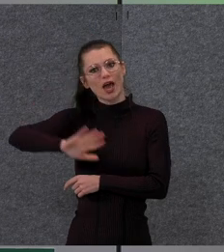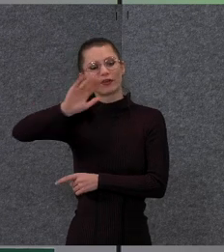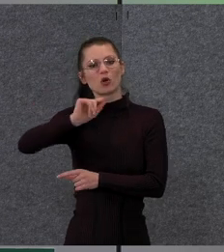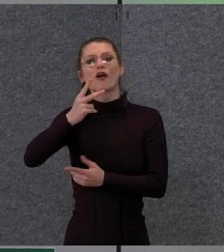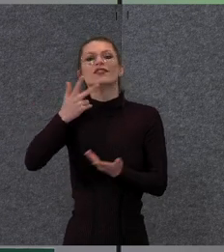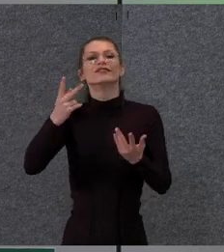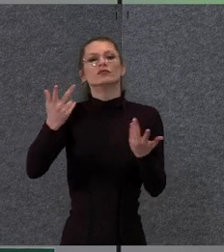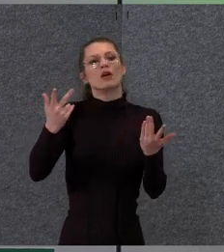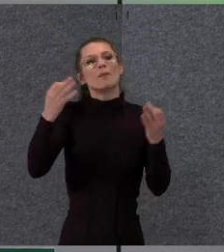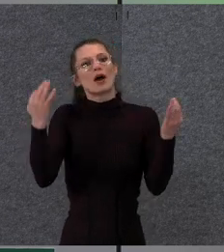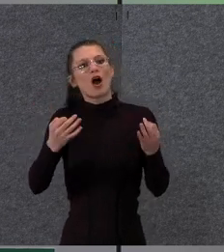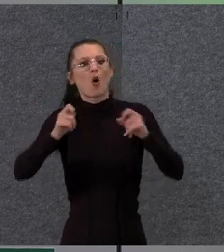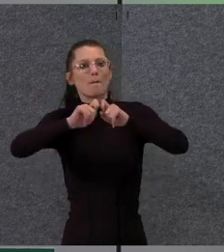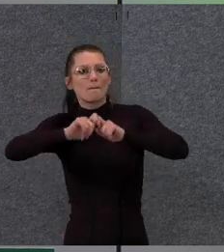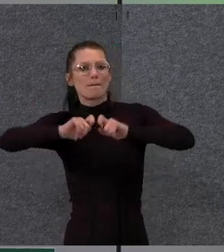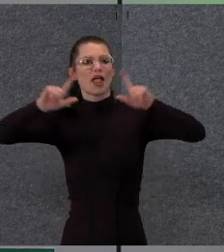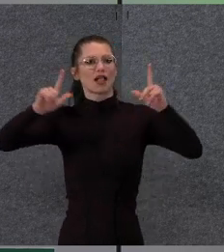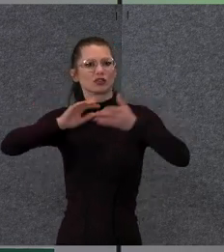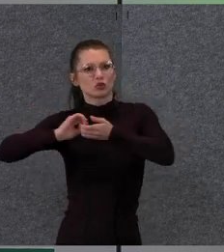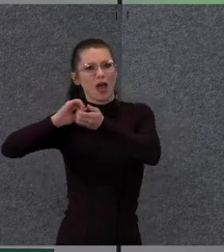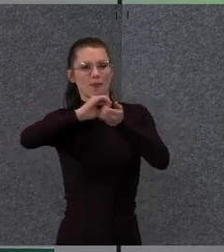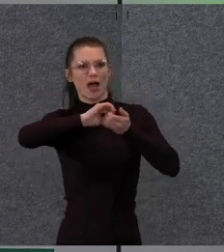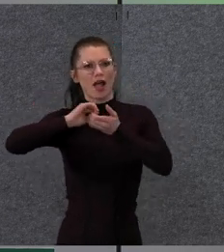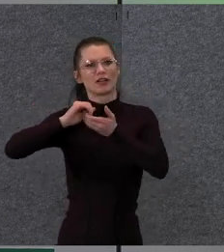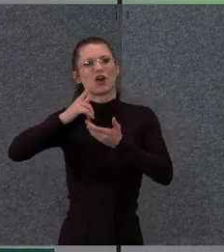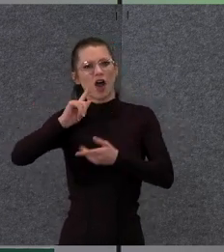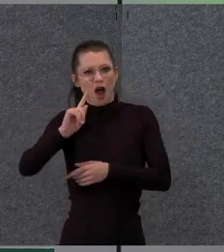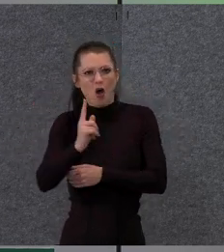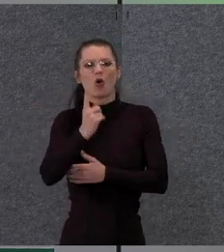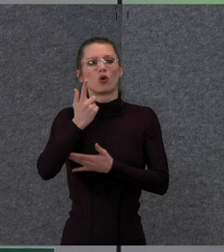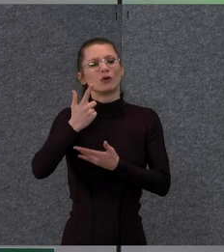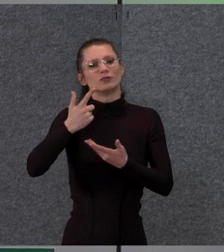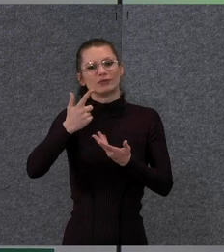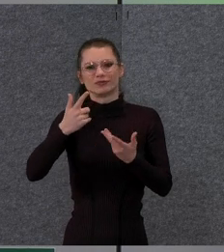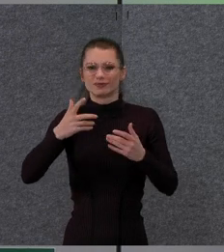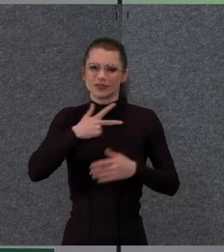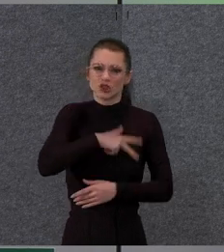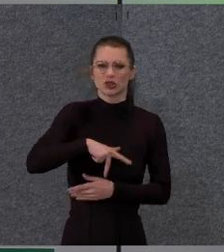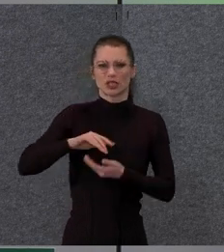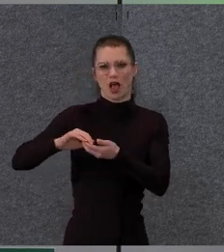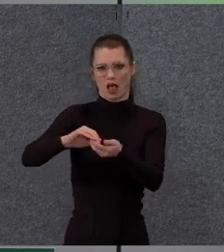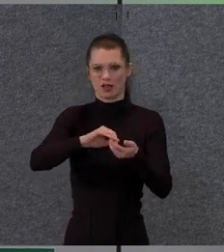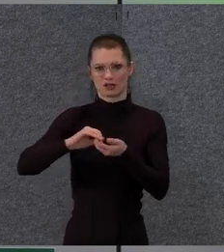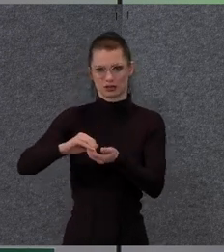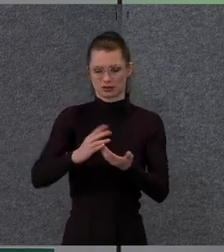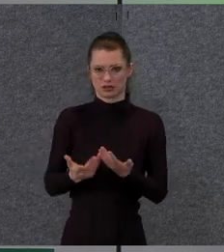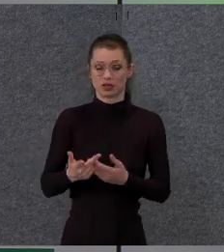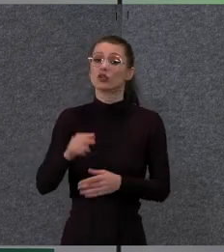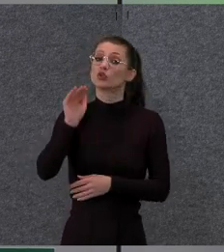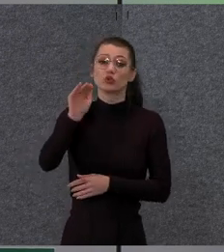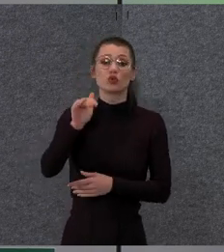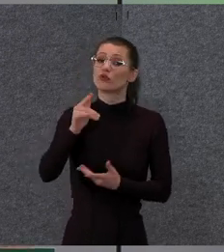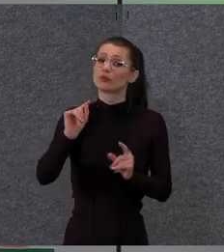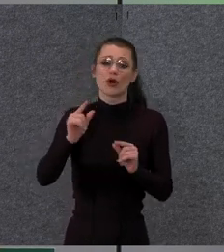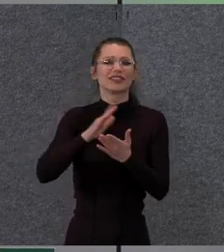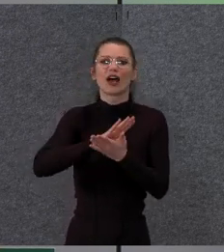Haltung und Zusammenhalt und Anstand statt schwarzem Filz. Zukunft ist kein Schicksal, sondern das,